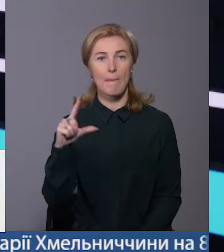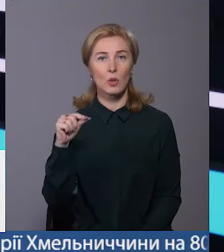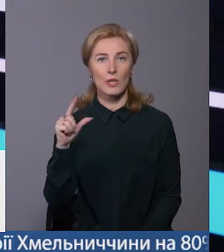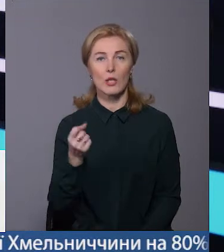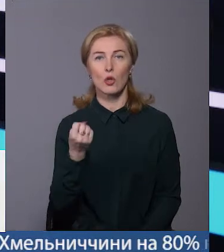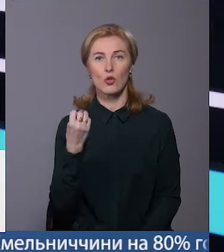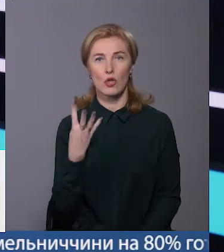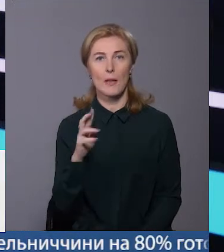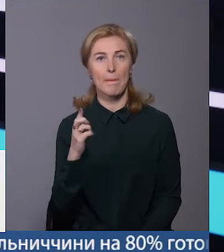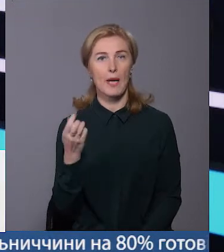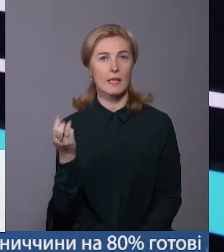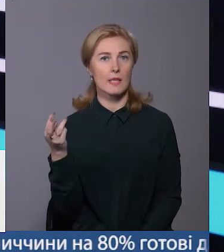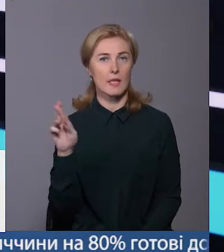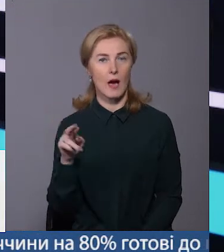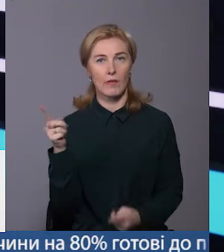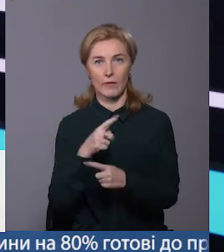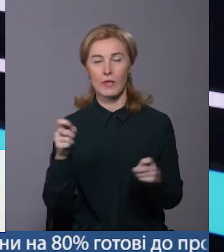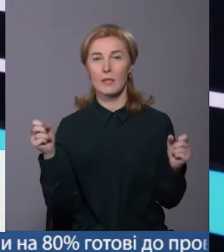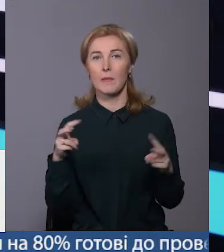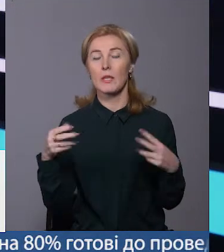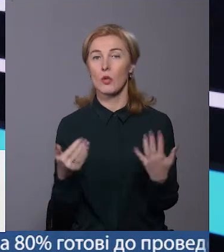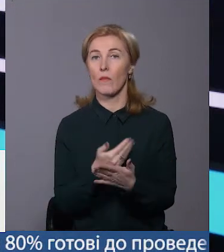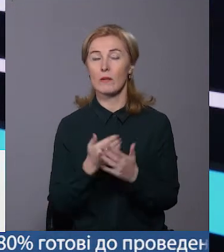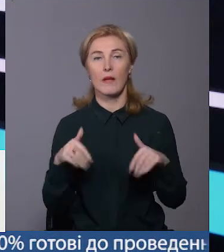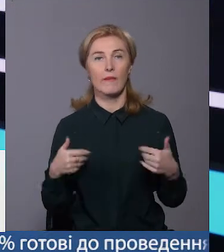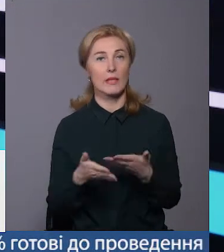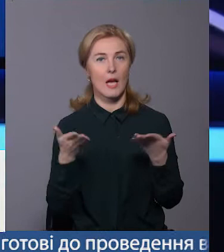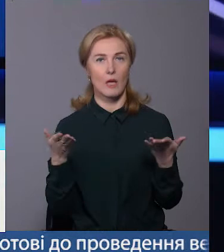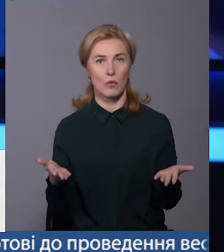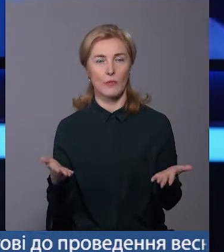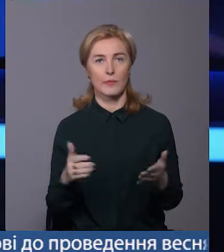Понеділок, 14 березня, в ефірі спецвипуск новин. Вітаємо!